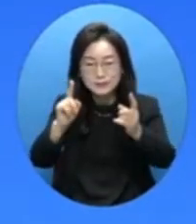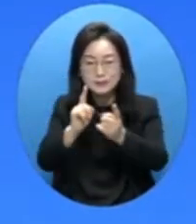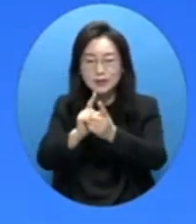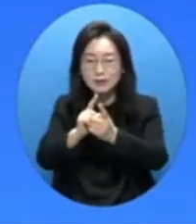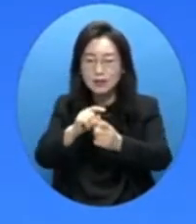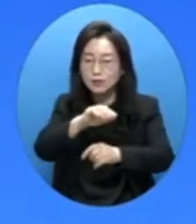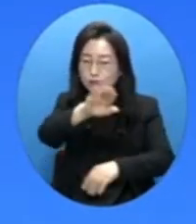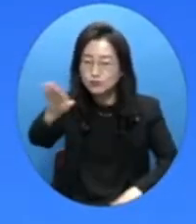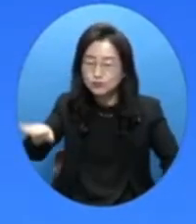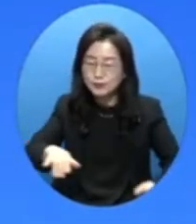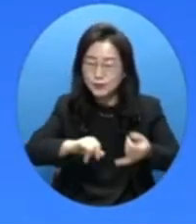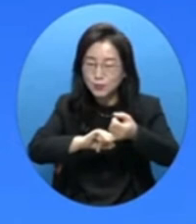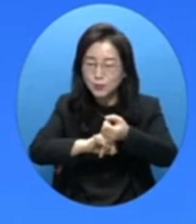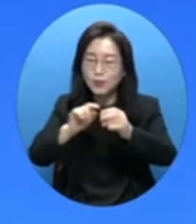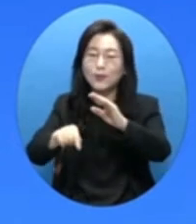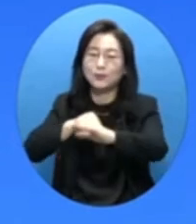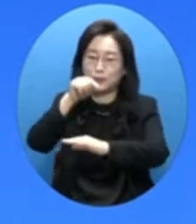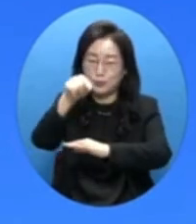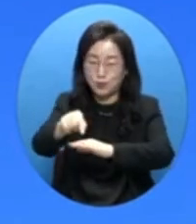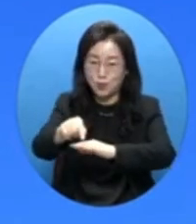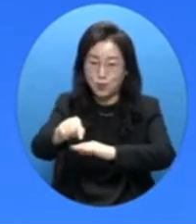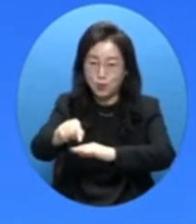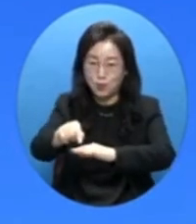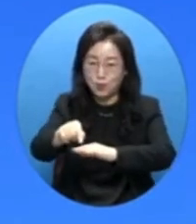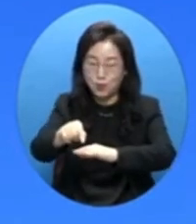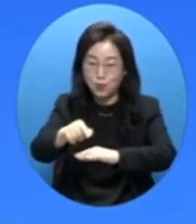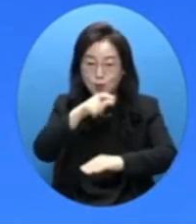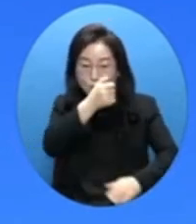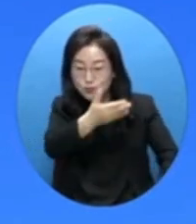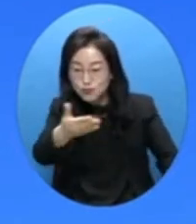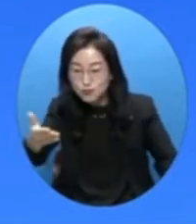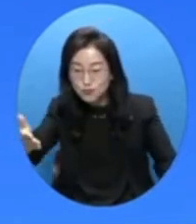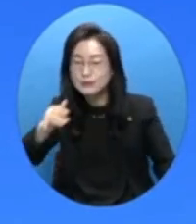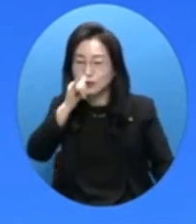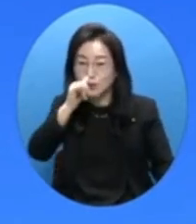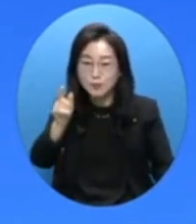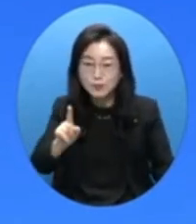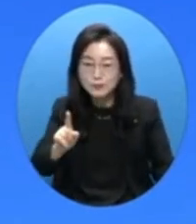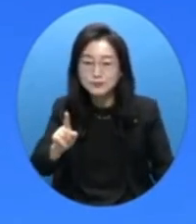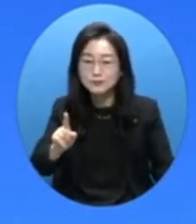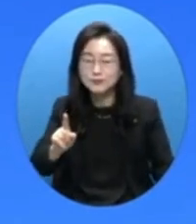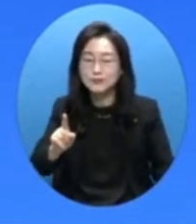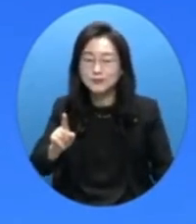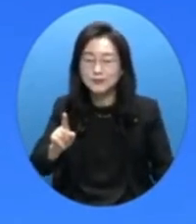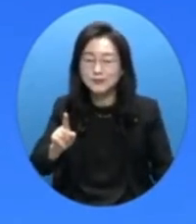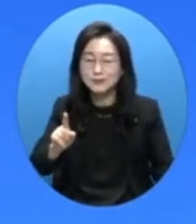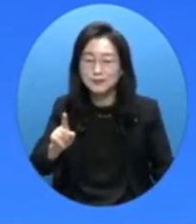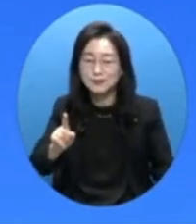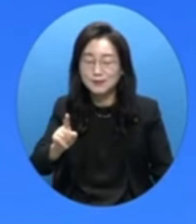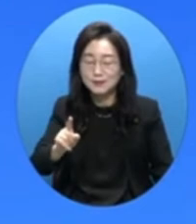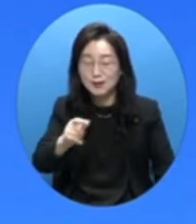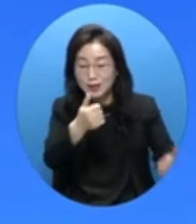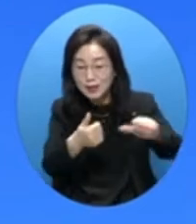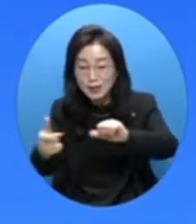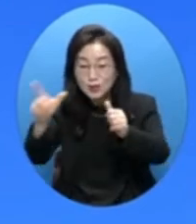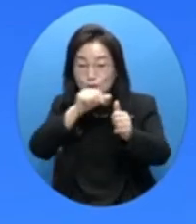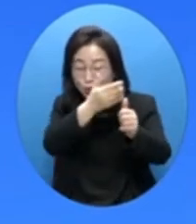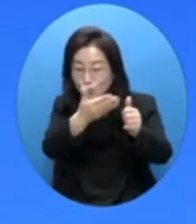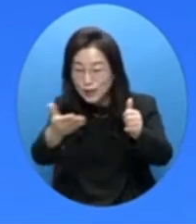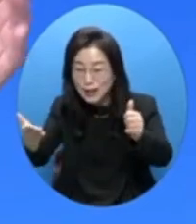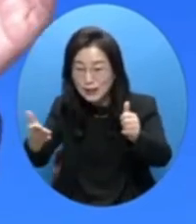반드시 건너가야 될 요단강이 있습니다 그런데 요단강을 그냥 건너가는 것이 아니라